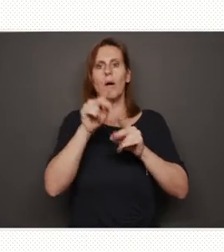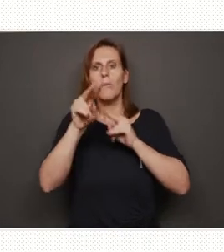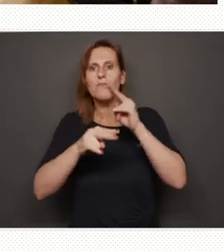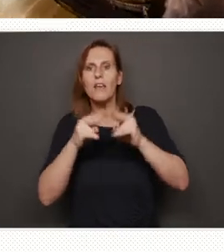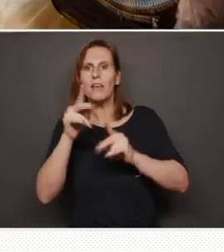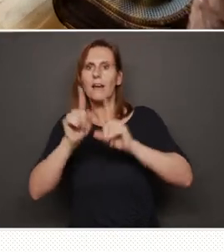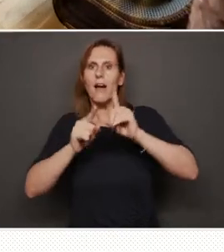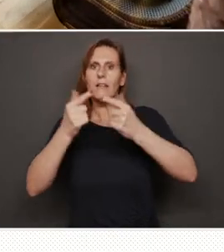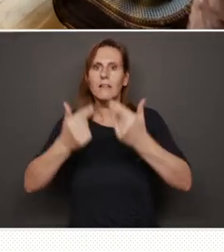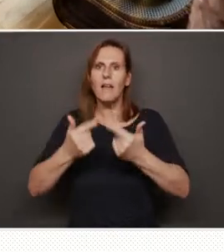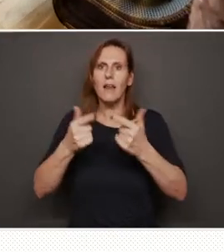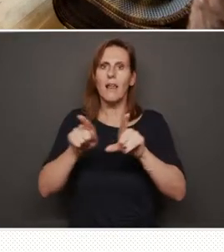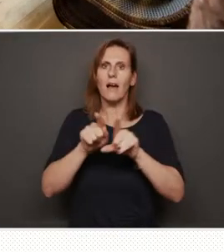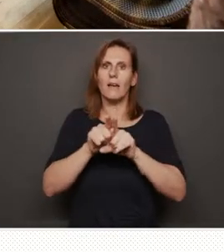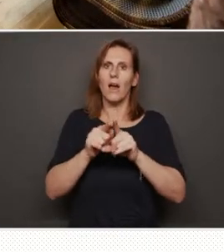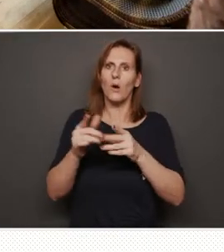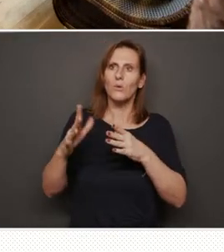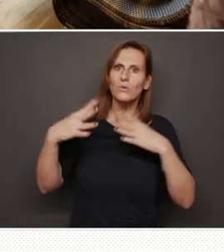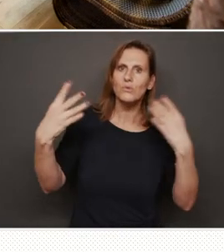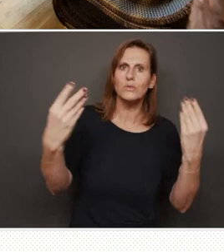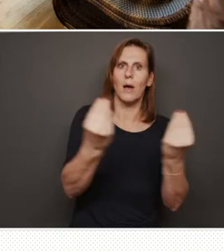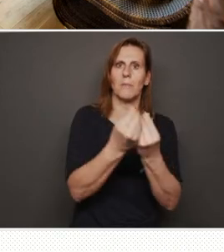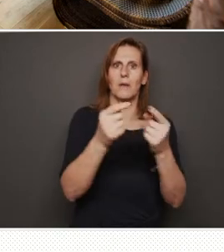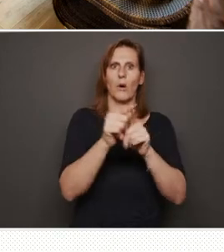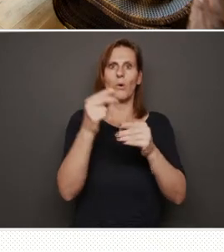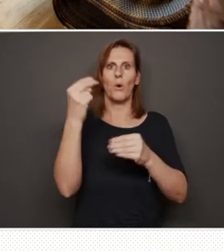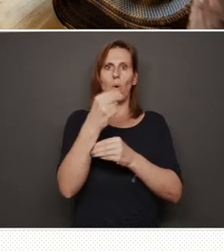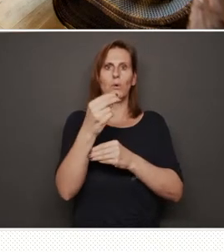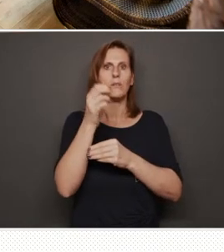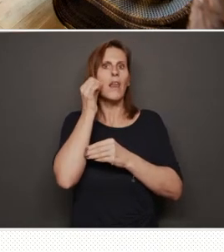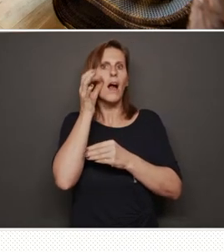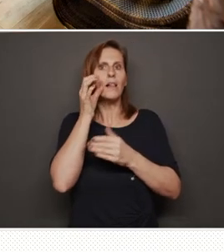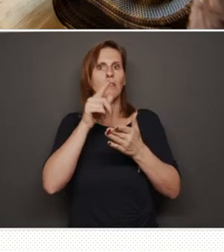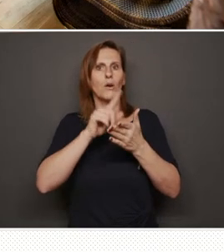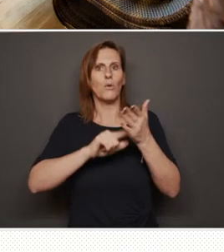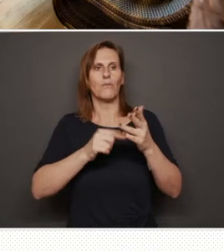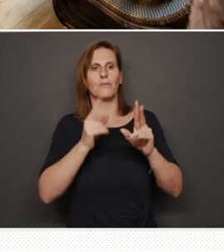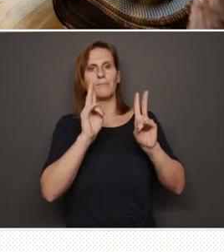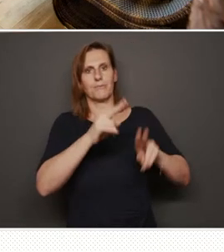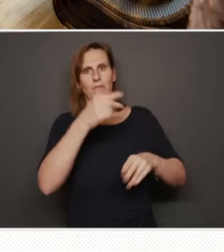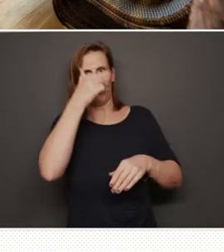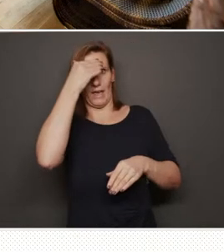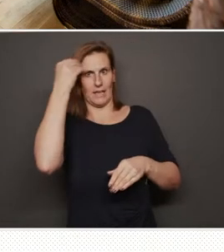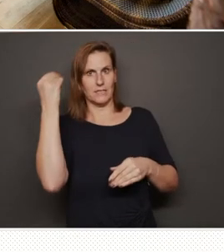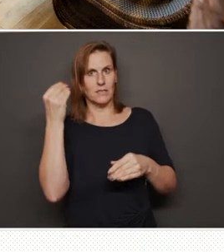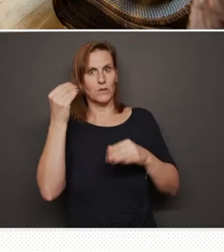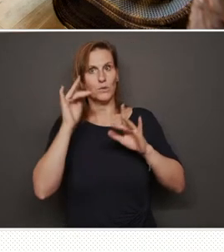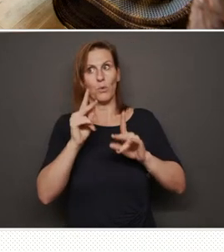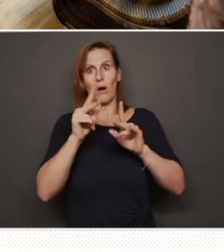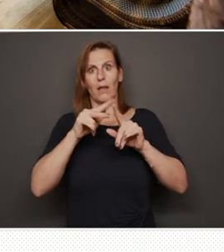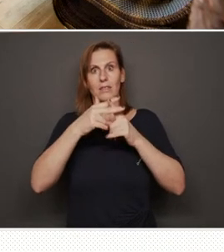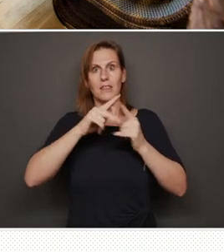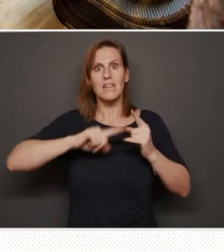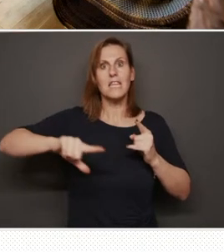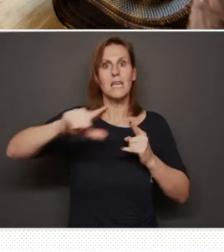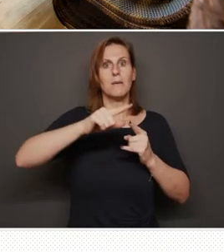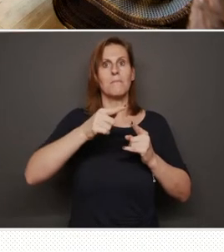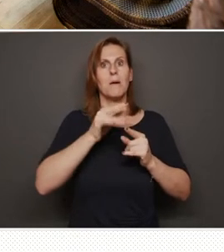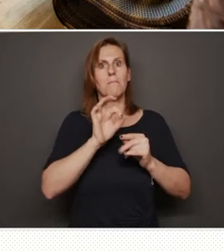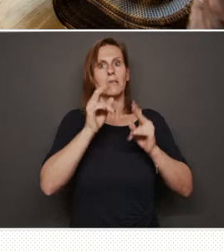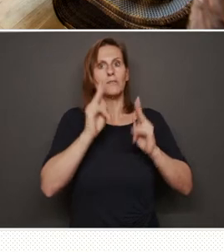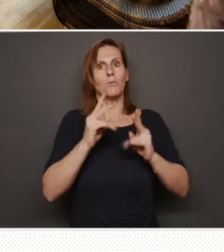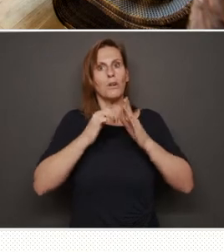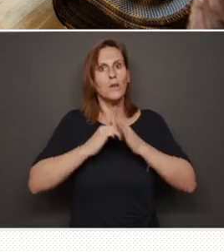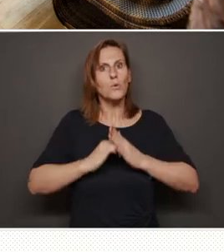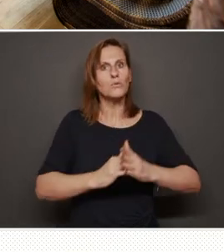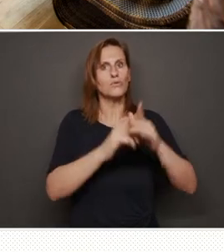etc. zusammengefasst haben, die im Hotelalltag oft vergessen werden. So kann das gesamte Team bestmöglich unterstützt